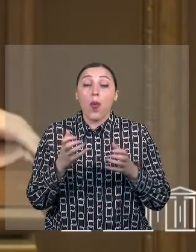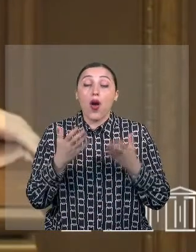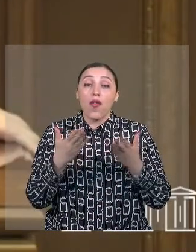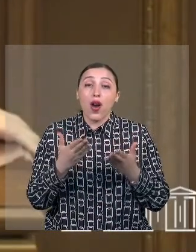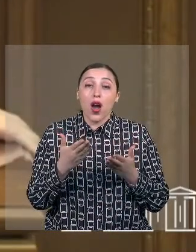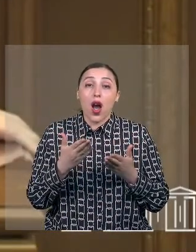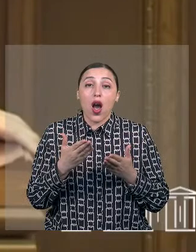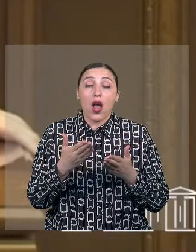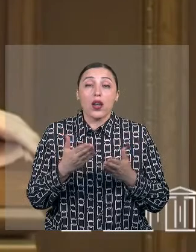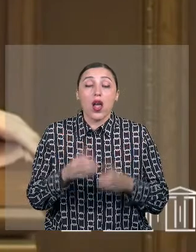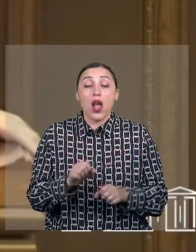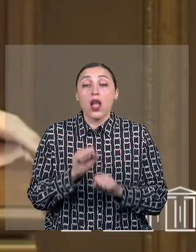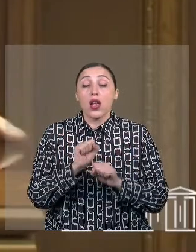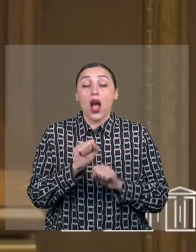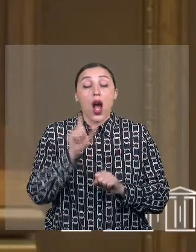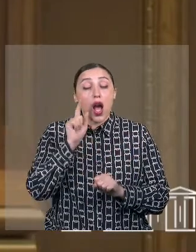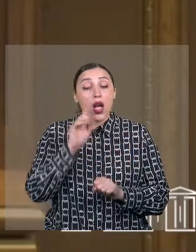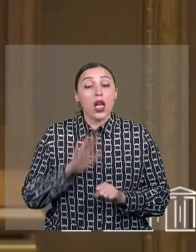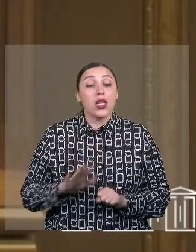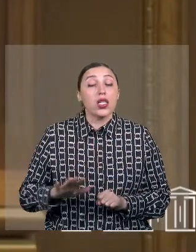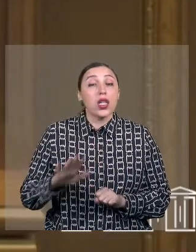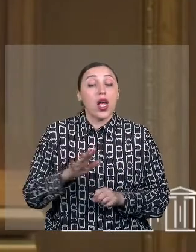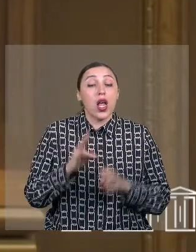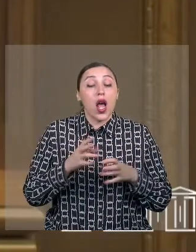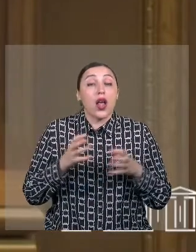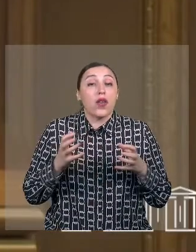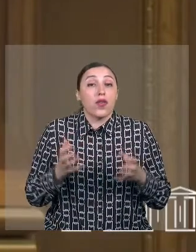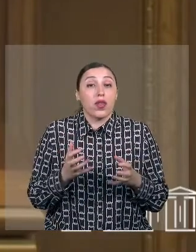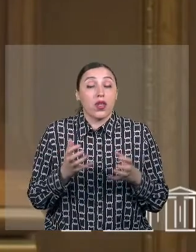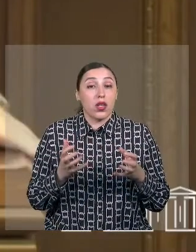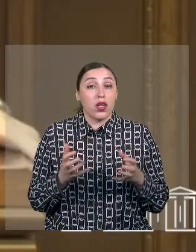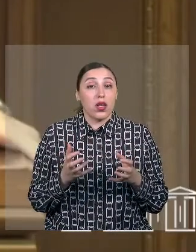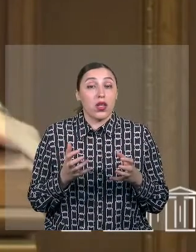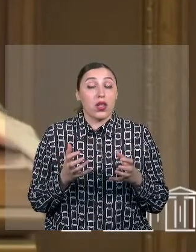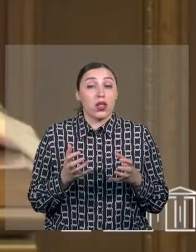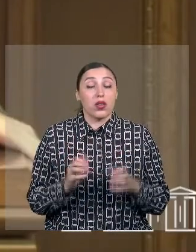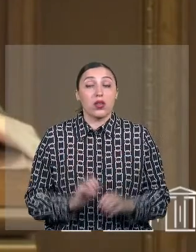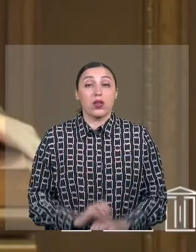երաշխավորել Հայաստանի Հանրապետության անվտանգությունը,